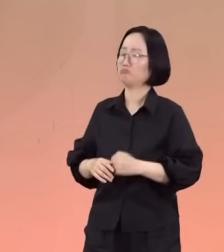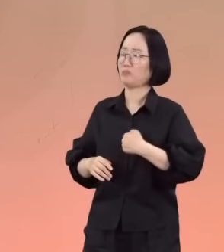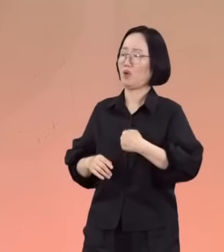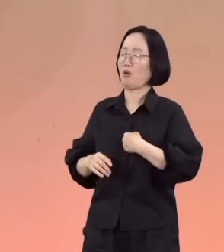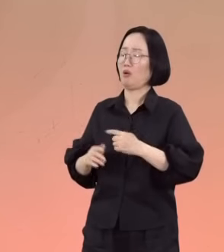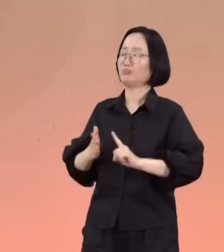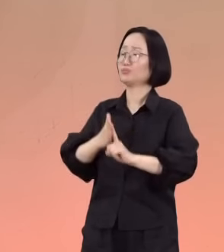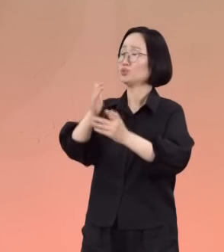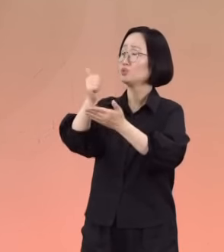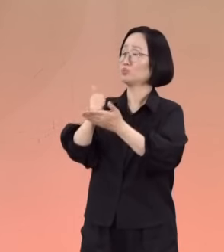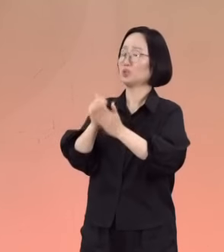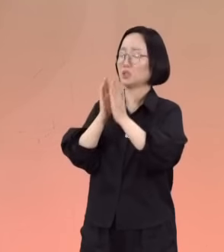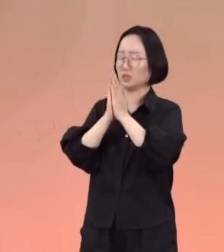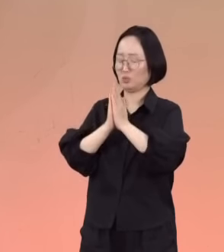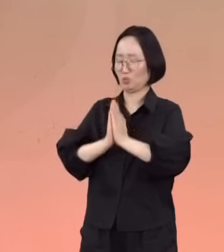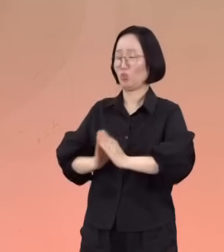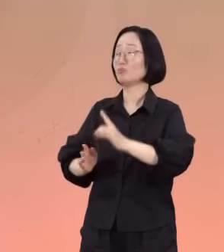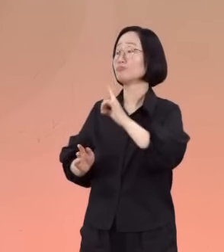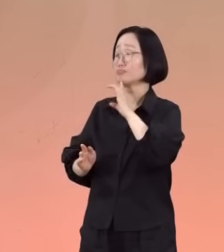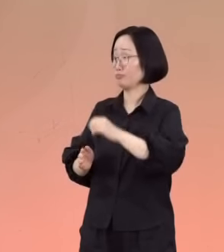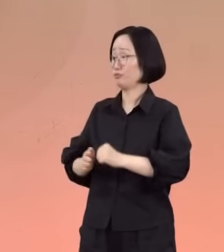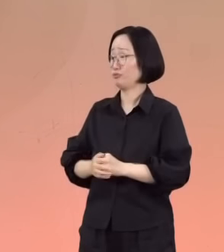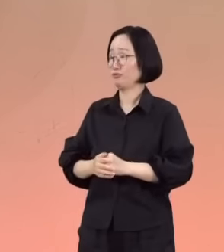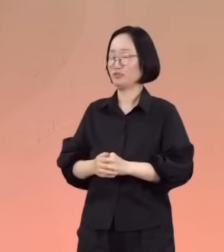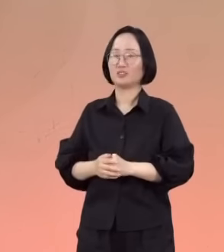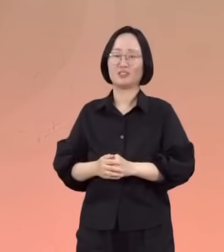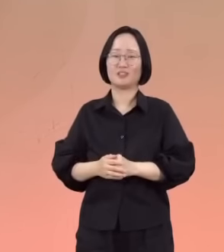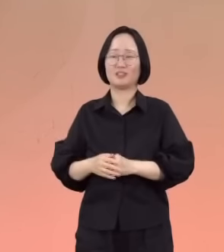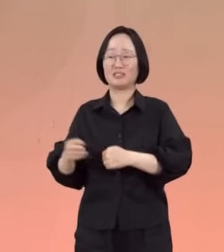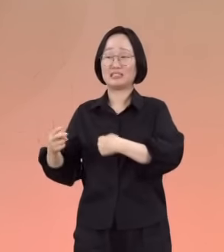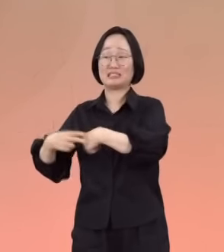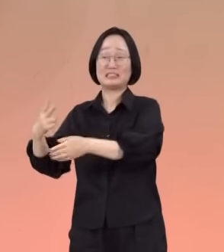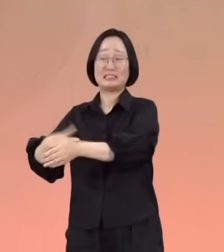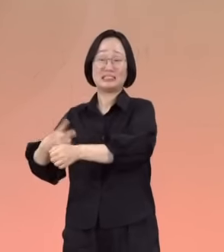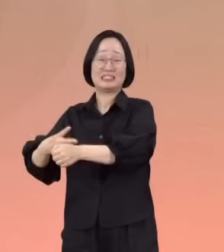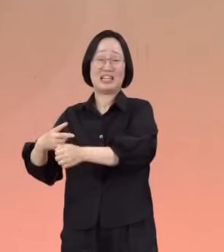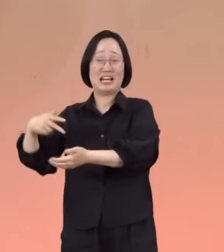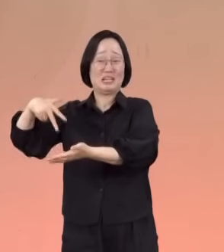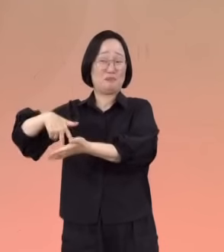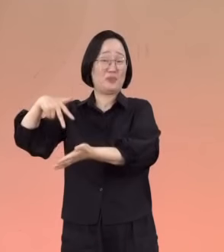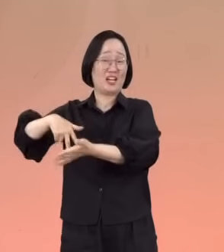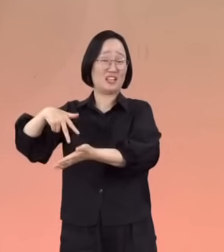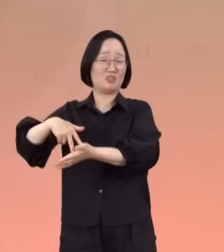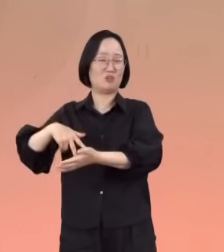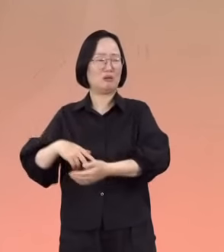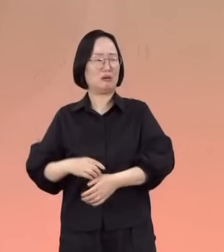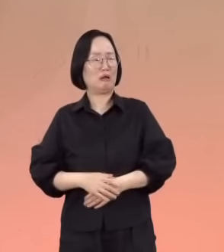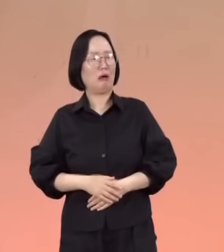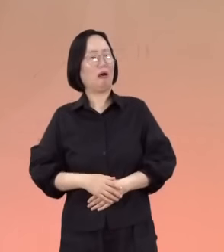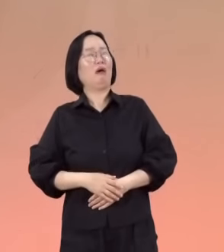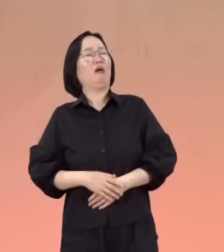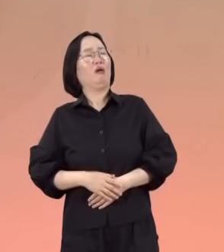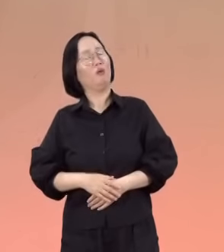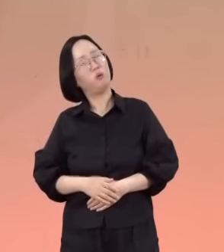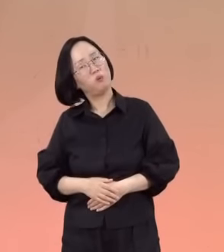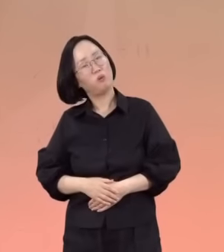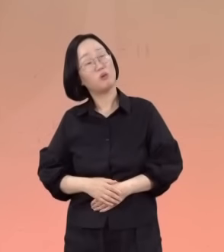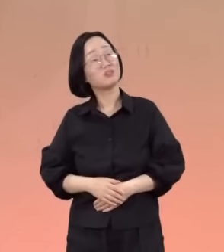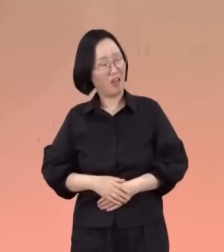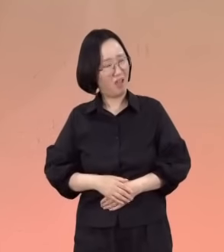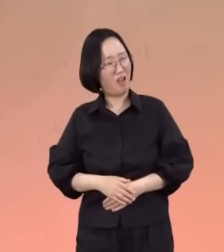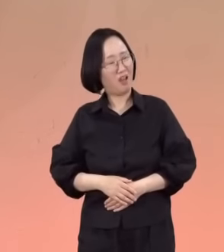기도했습니다 그 의사가 얼마나 얼마나 기가 막히고 황당하겠지만 데 의사가 딱 듣고 이렇게 얘기하더라